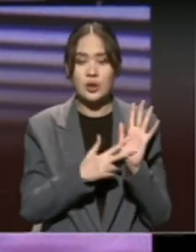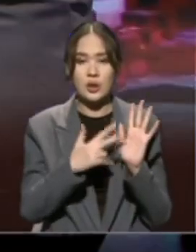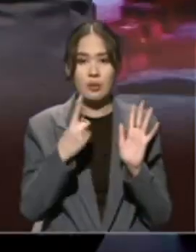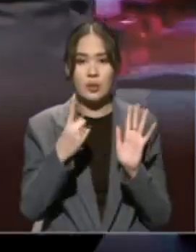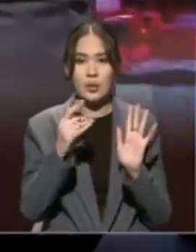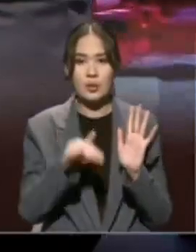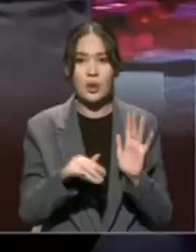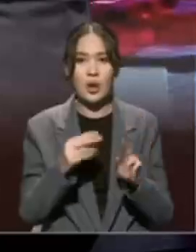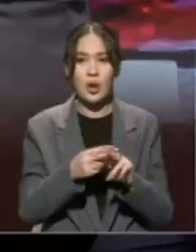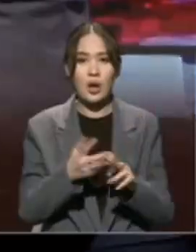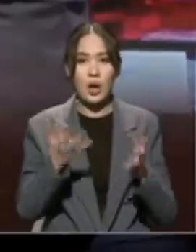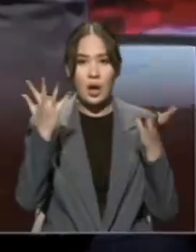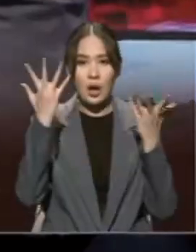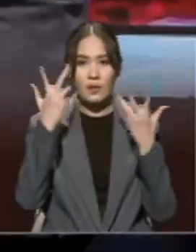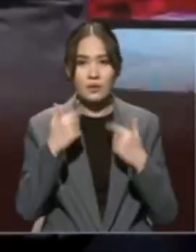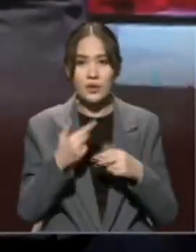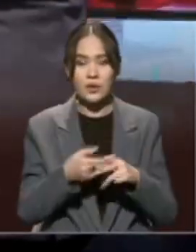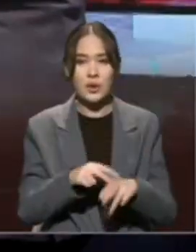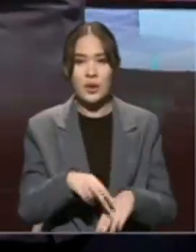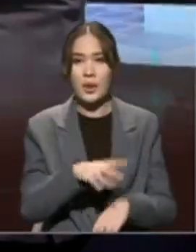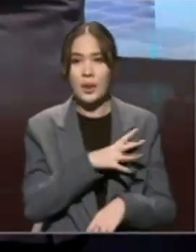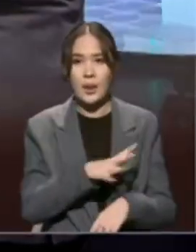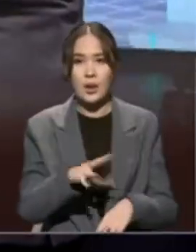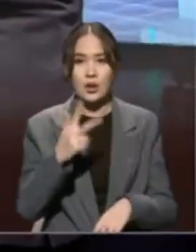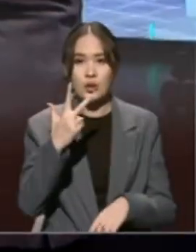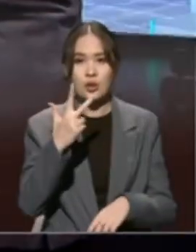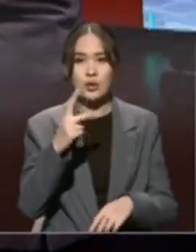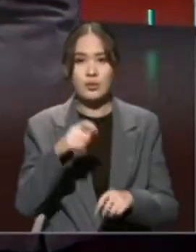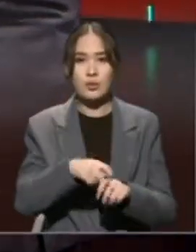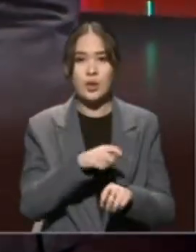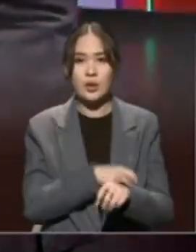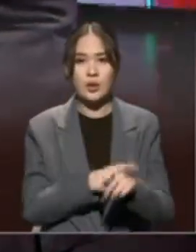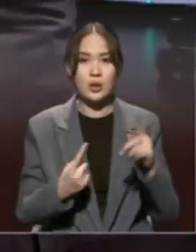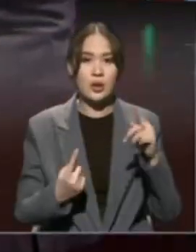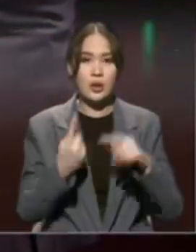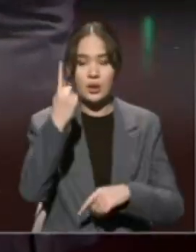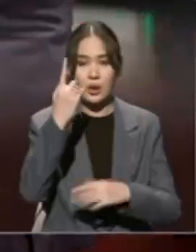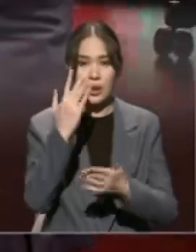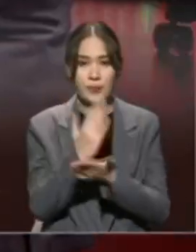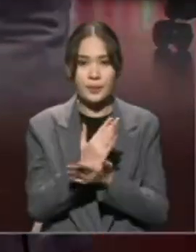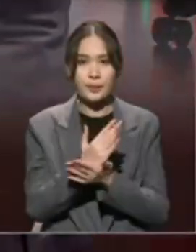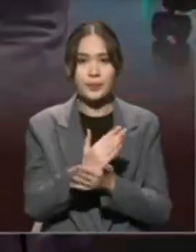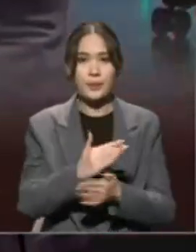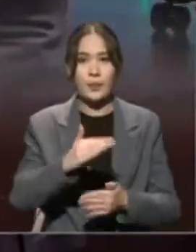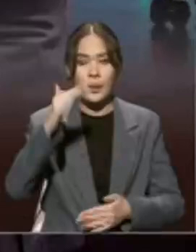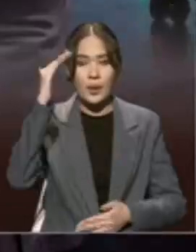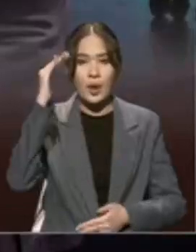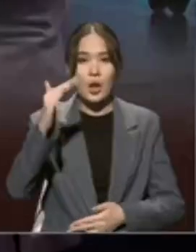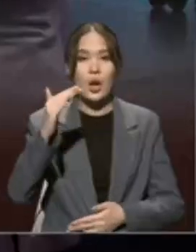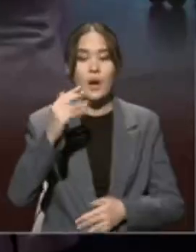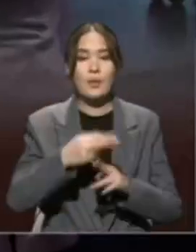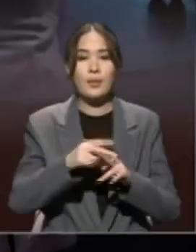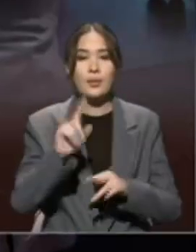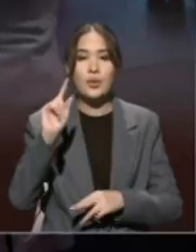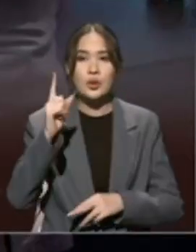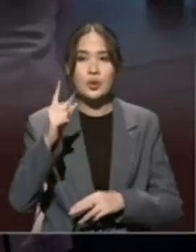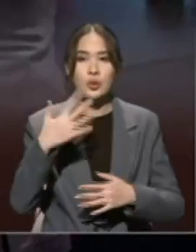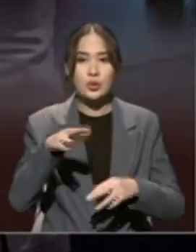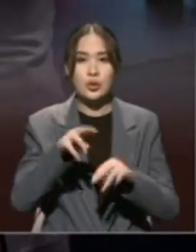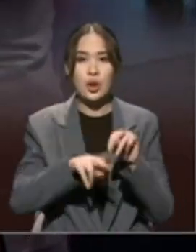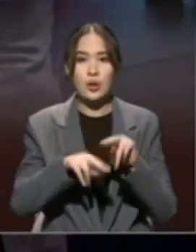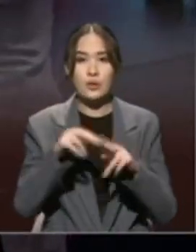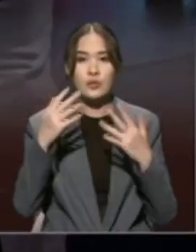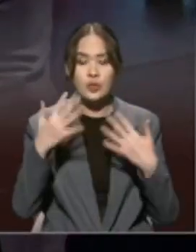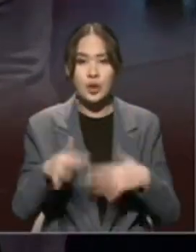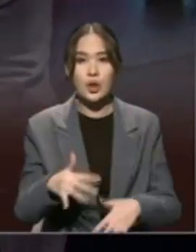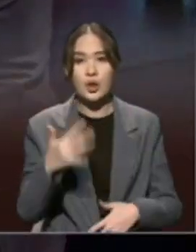дейін комфорт санаты үшін түспеген. Патологы 3 метр мысалға, 2-7 метрлік үйлерді солай беріп жатыр. Неге? Өйткен үйді салып қойды,